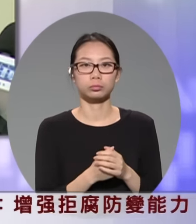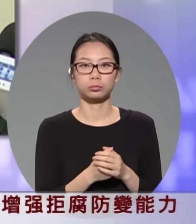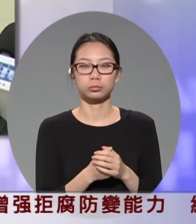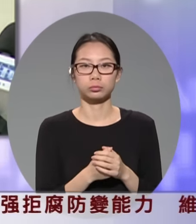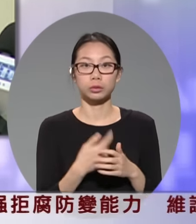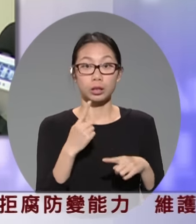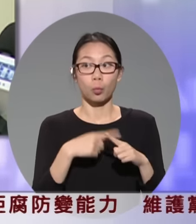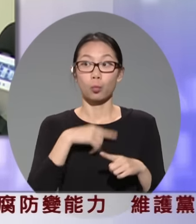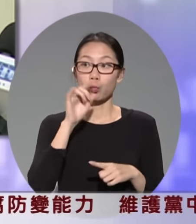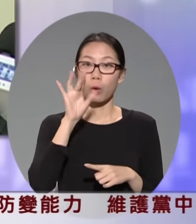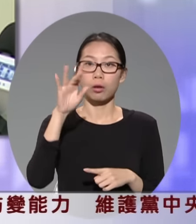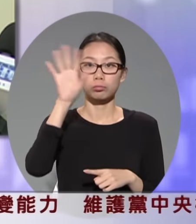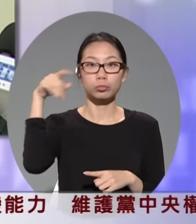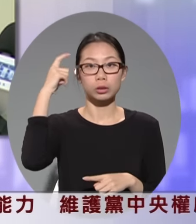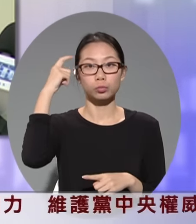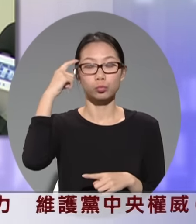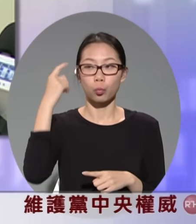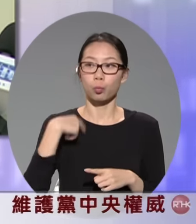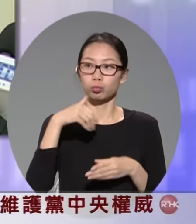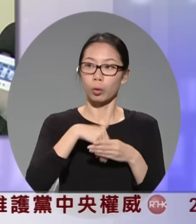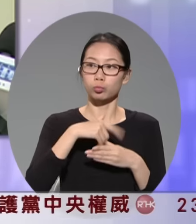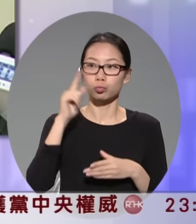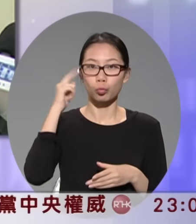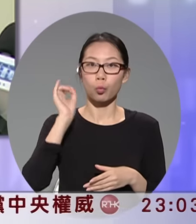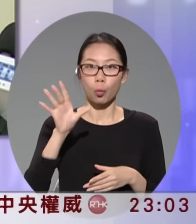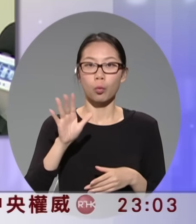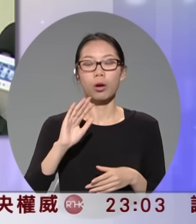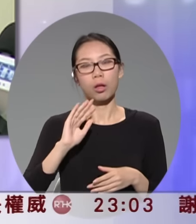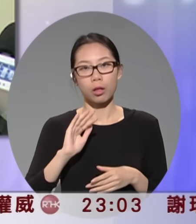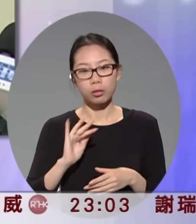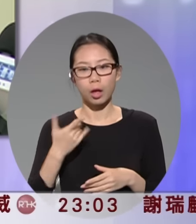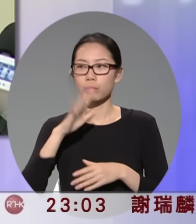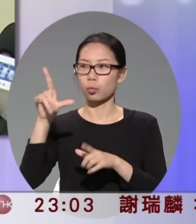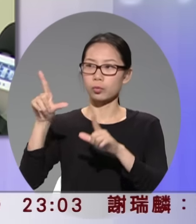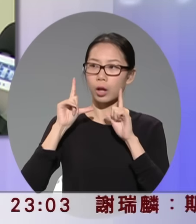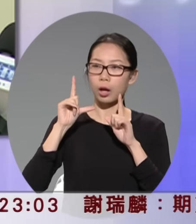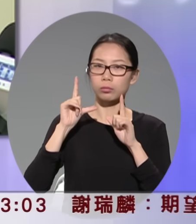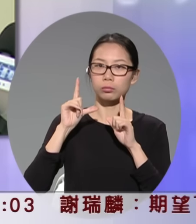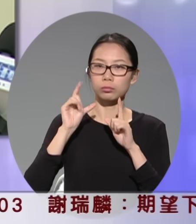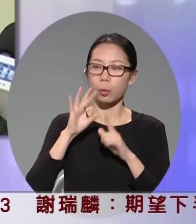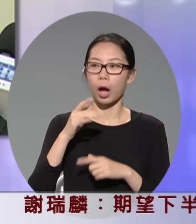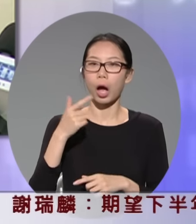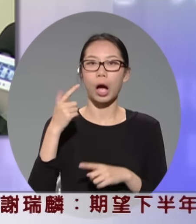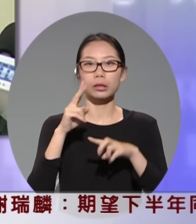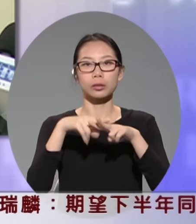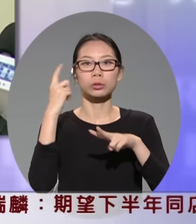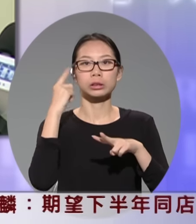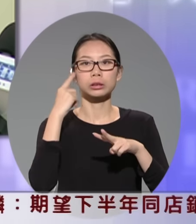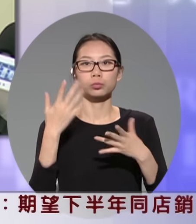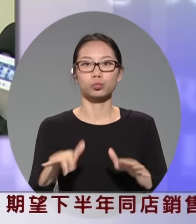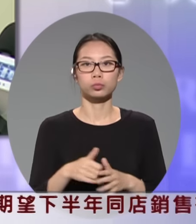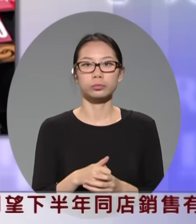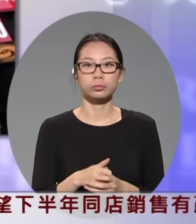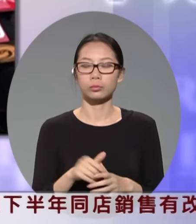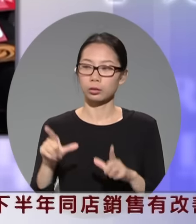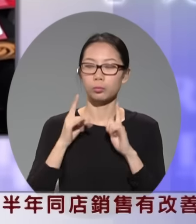想選。咁佢哋翻嚟嗰個啊， 知會了中央的了，沒有回